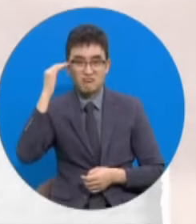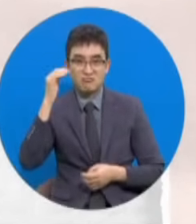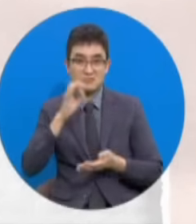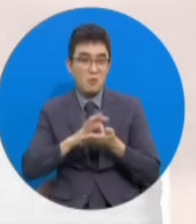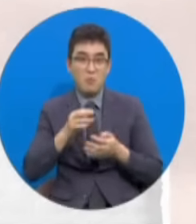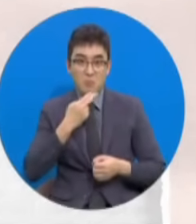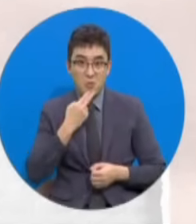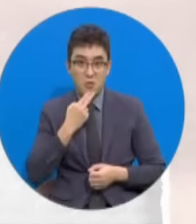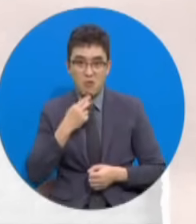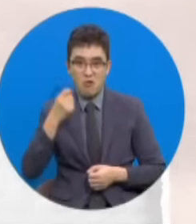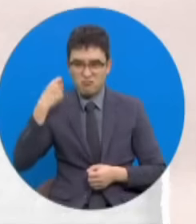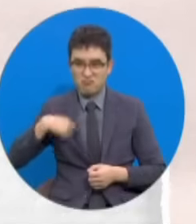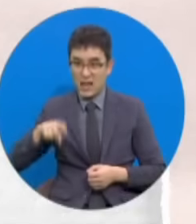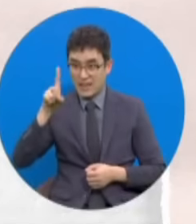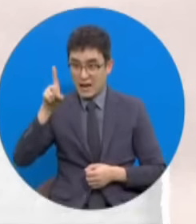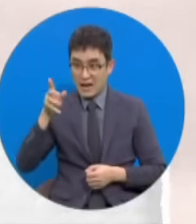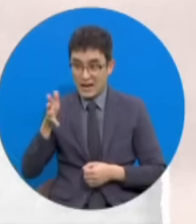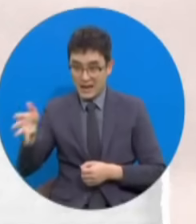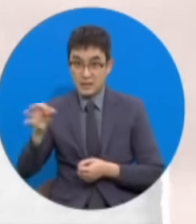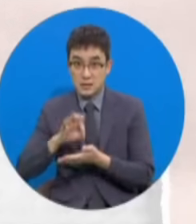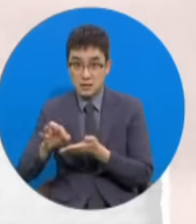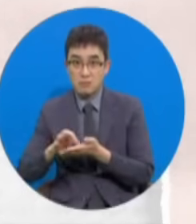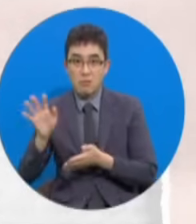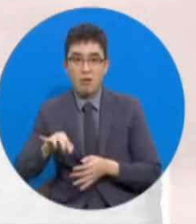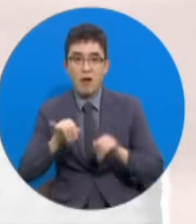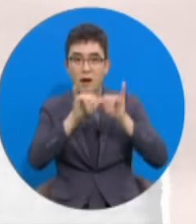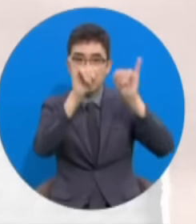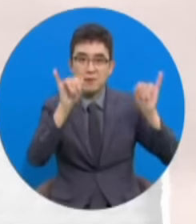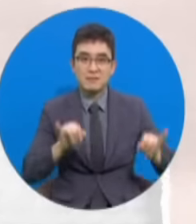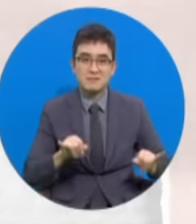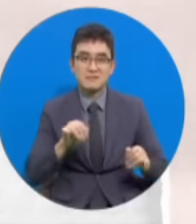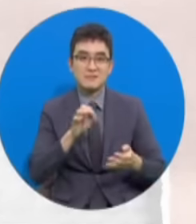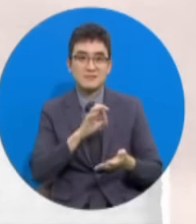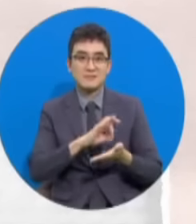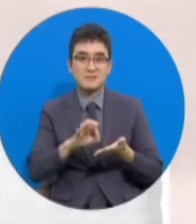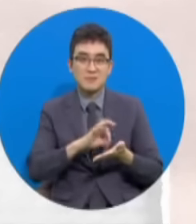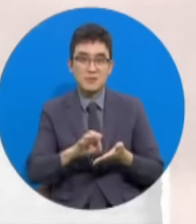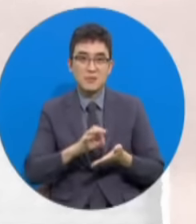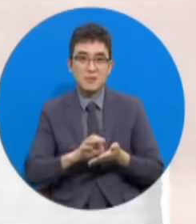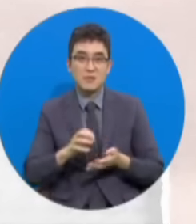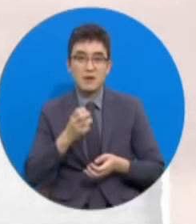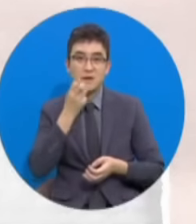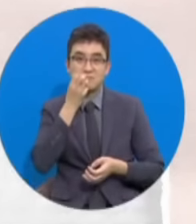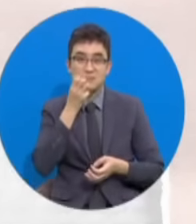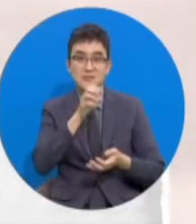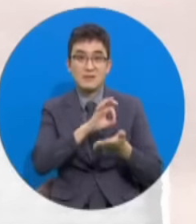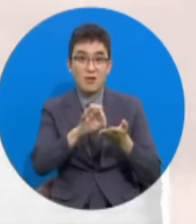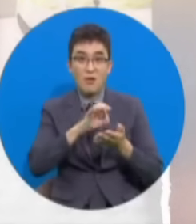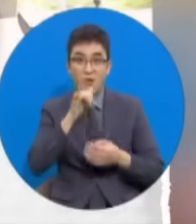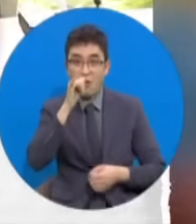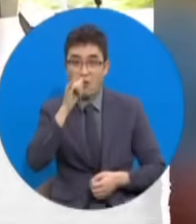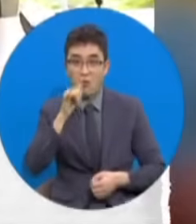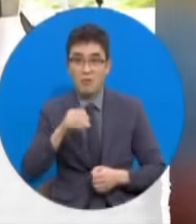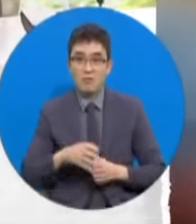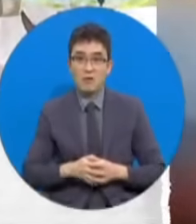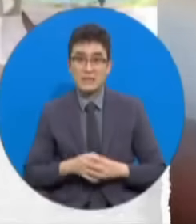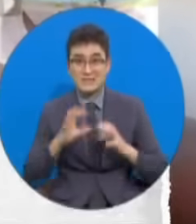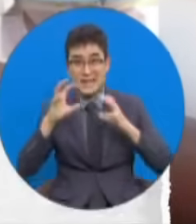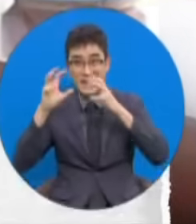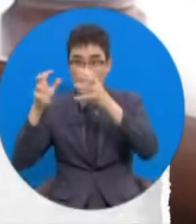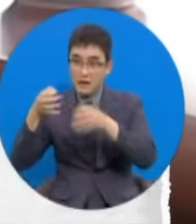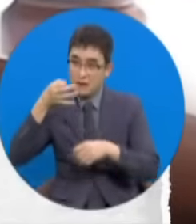썼다든지 그러면 그런 얘기를 할 수 있습니다만 아이폰도 쓰고 아이패드도 쓰는 사람이 지금 전 세계로 보면 아이폰